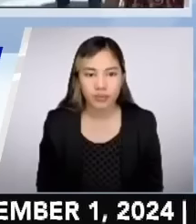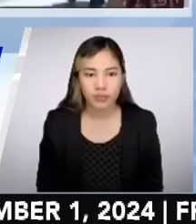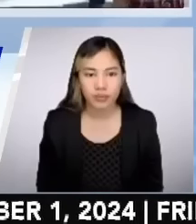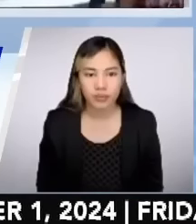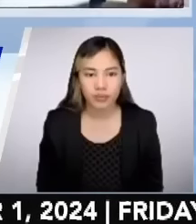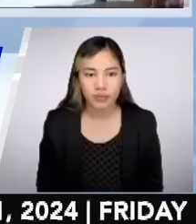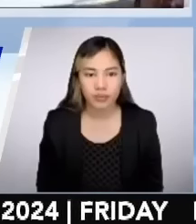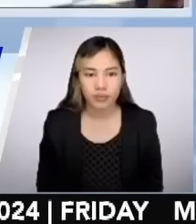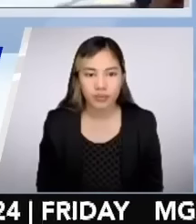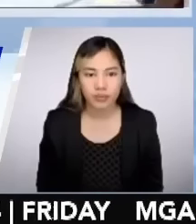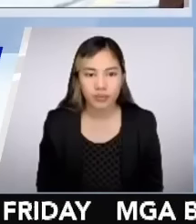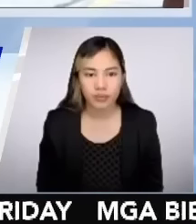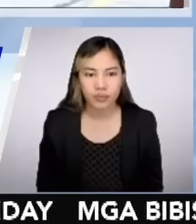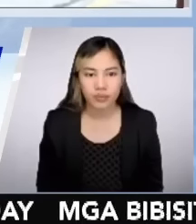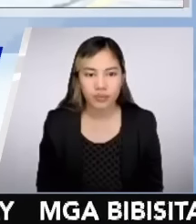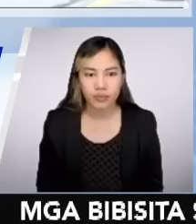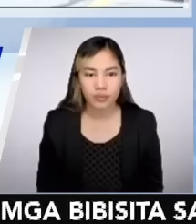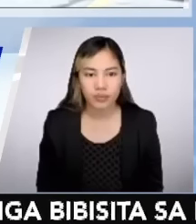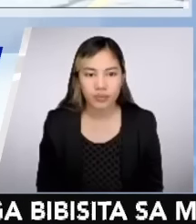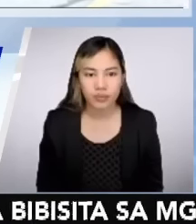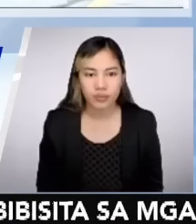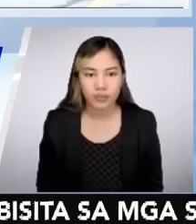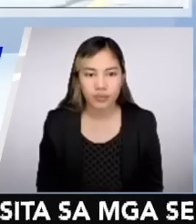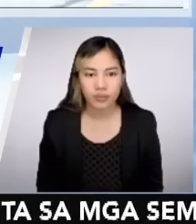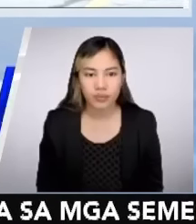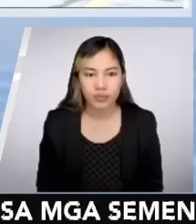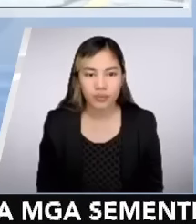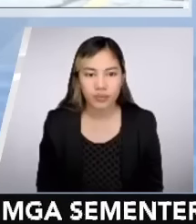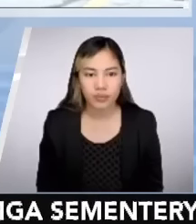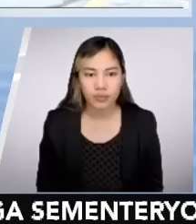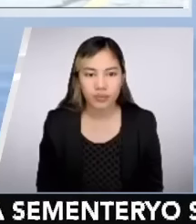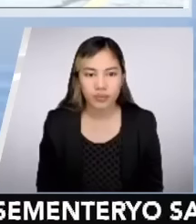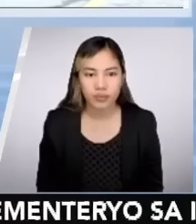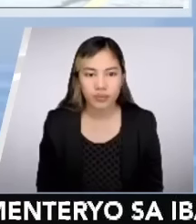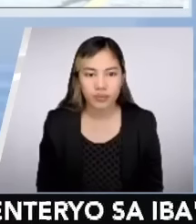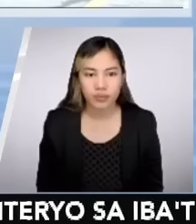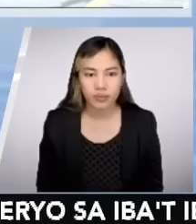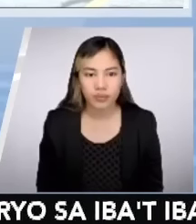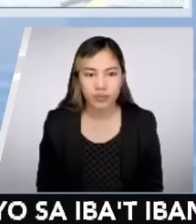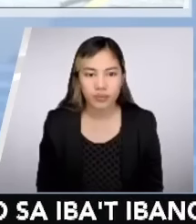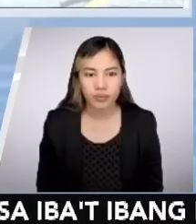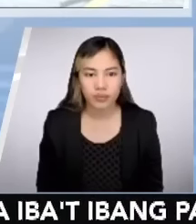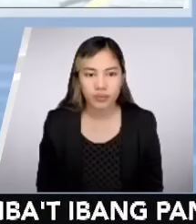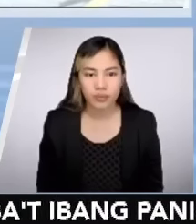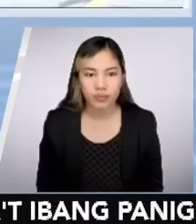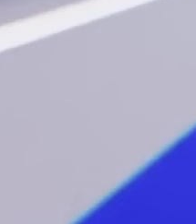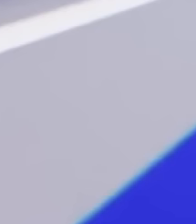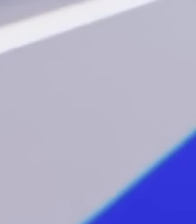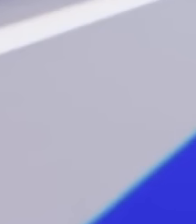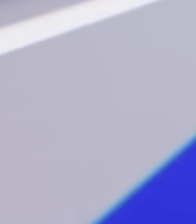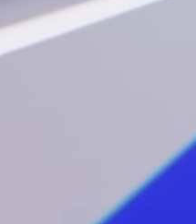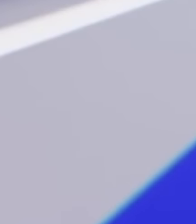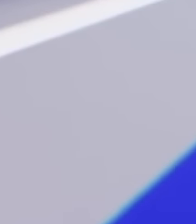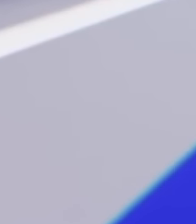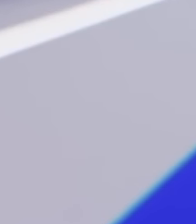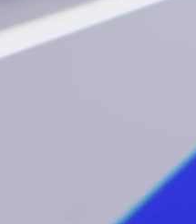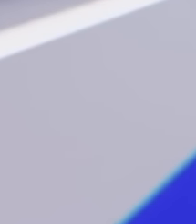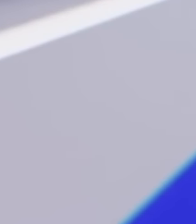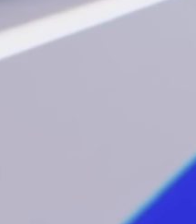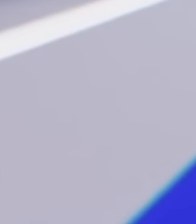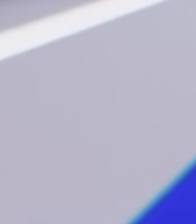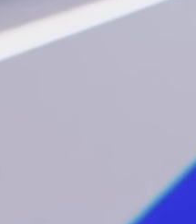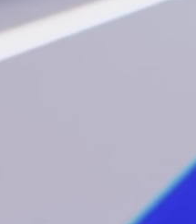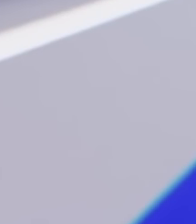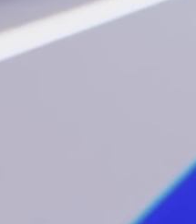30 million yung nakuha sa kanya sa Binondo. So, hindi siya nag-file ng complaint. So, itong mga taong ito,